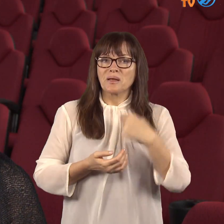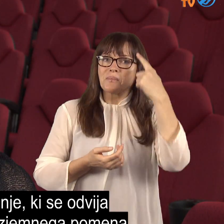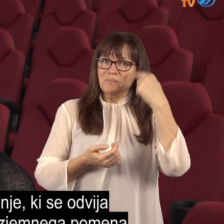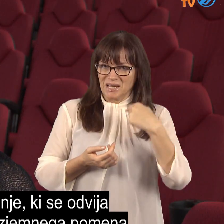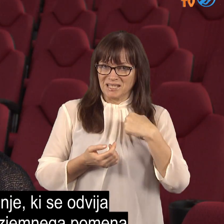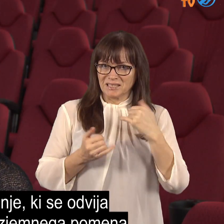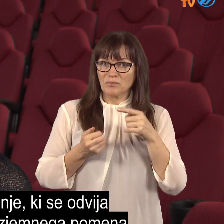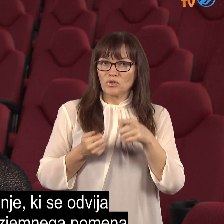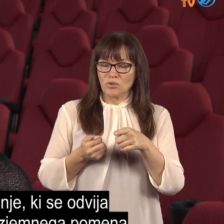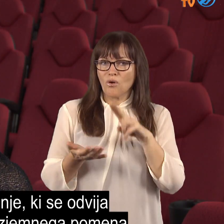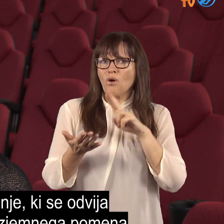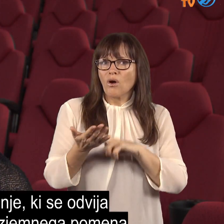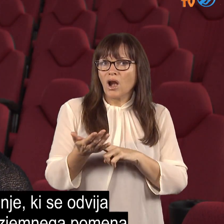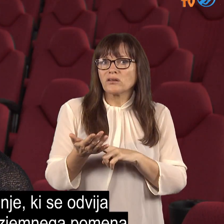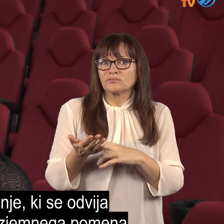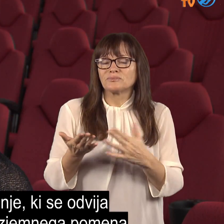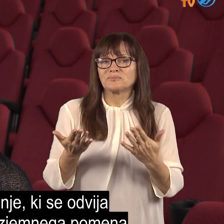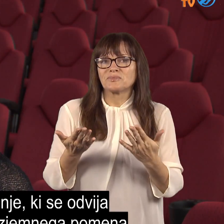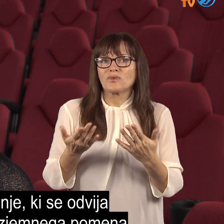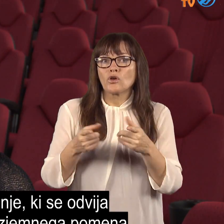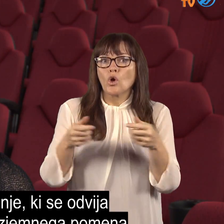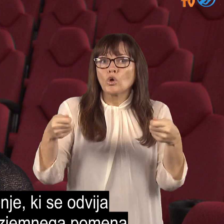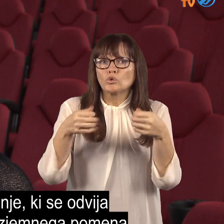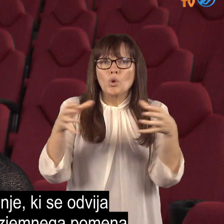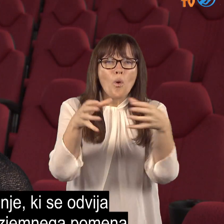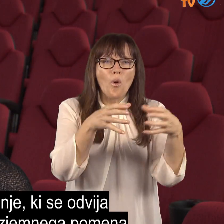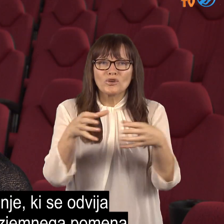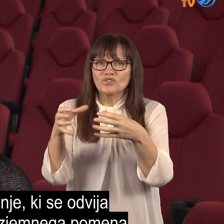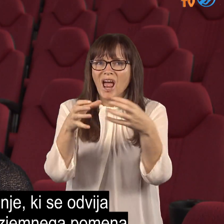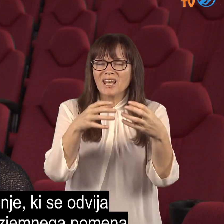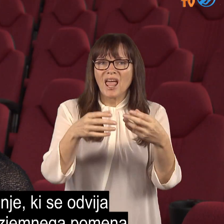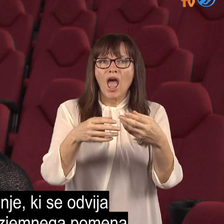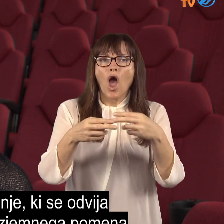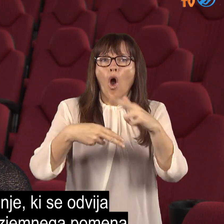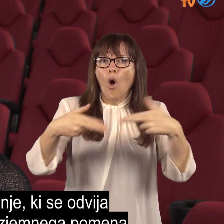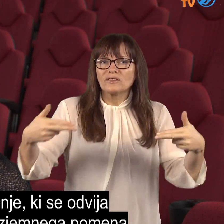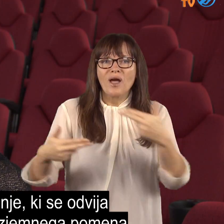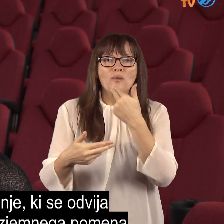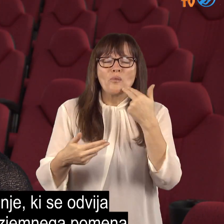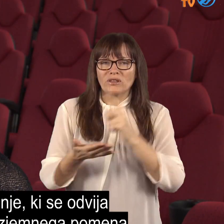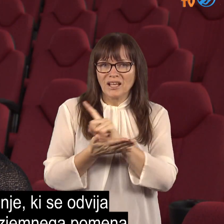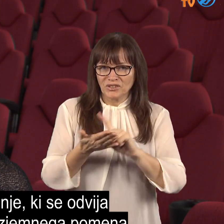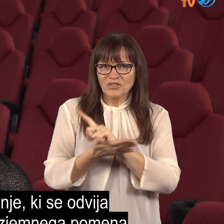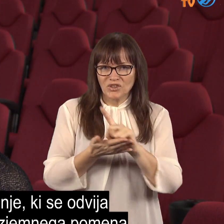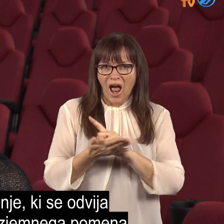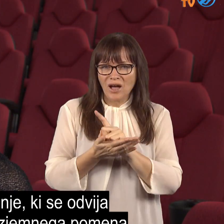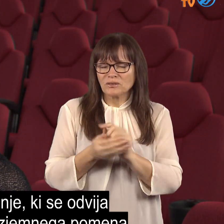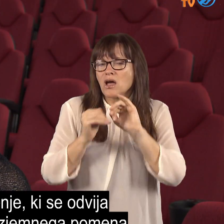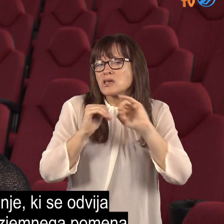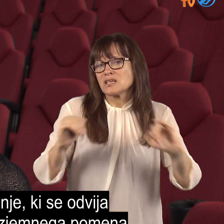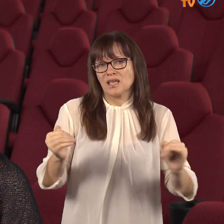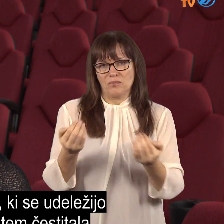In mislim, da je to res to druženje, ki se odvija v popoldanskem času, je